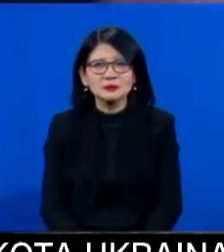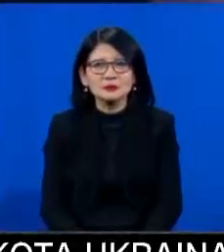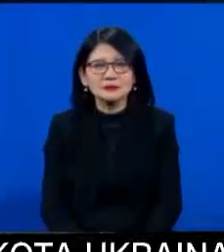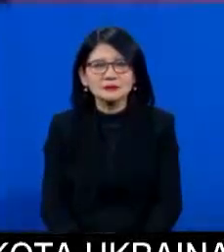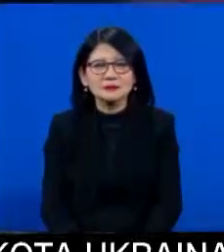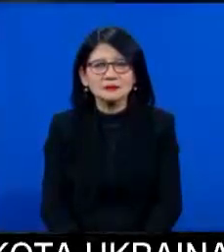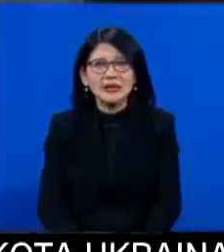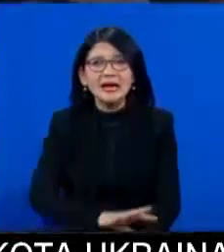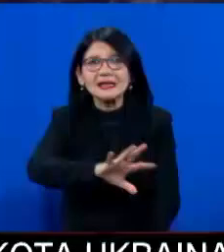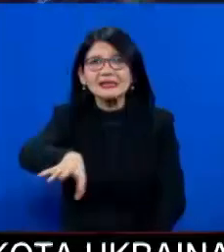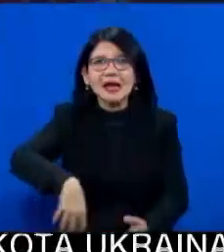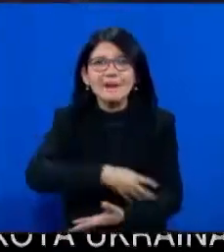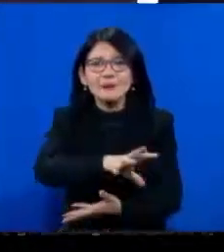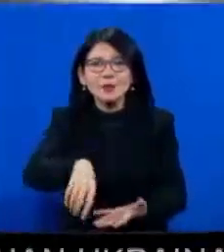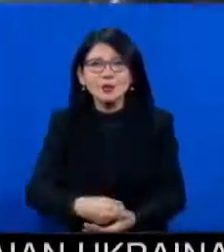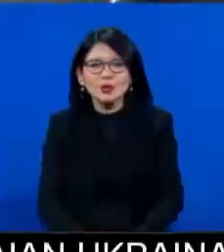Oke.